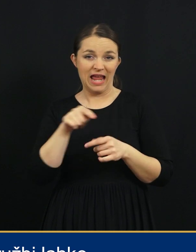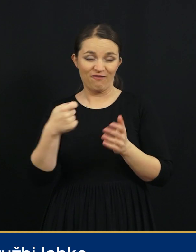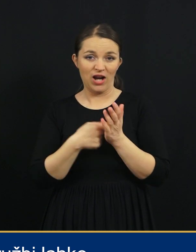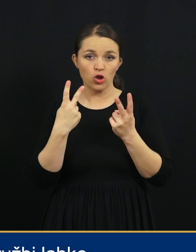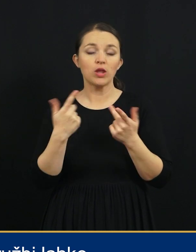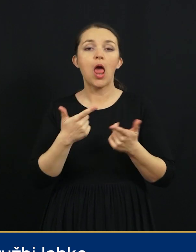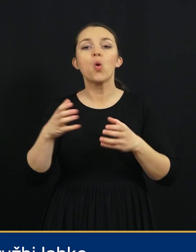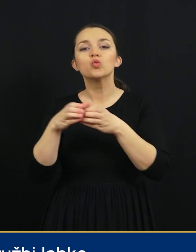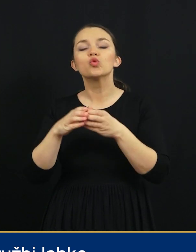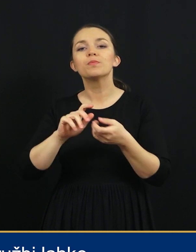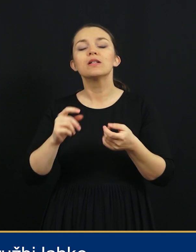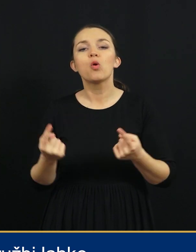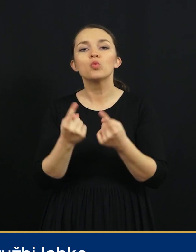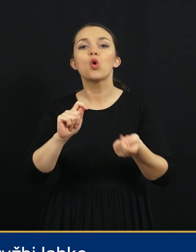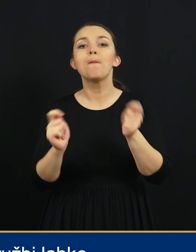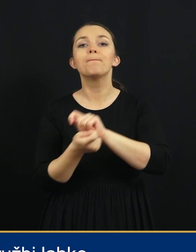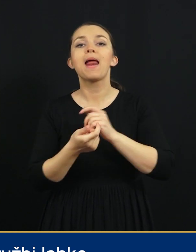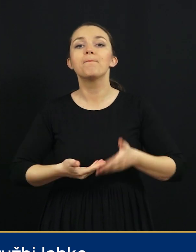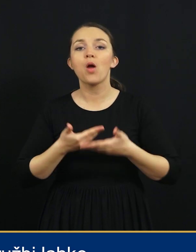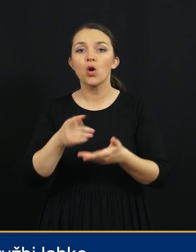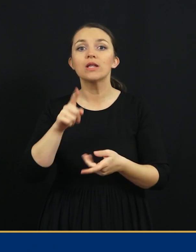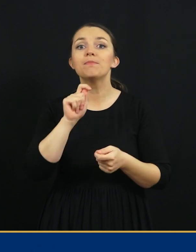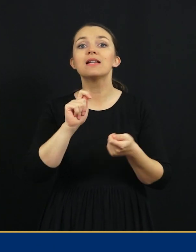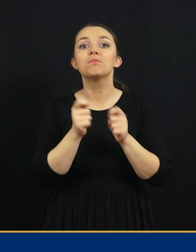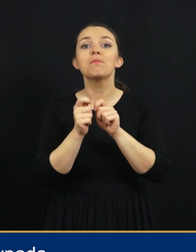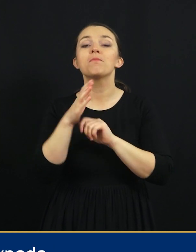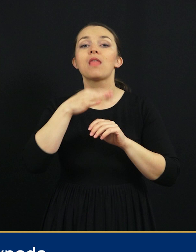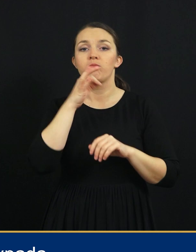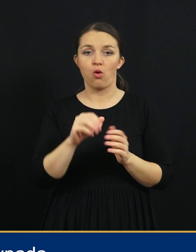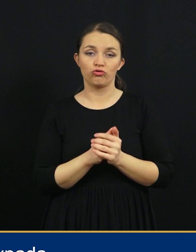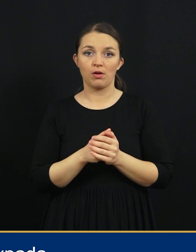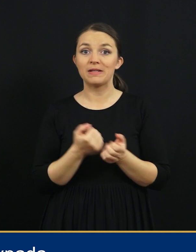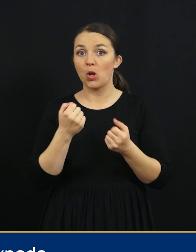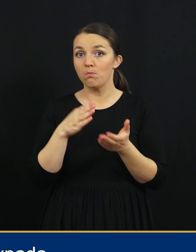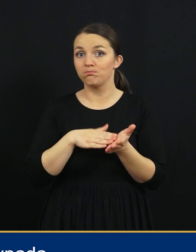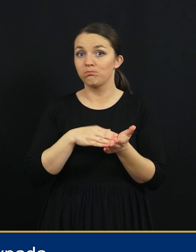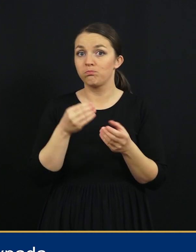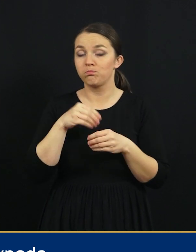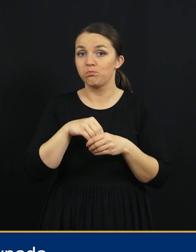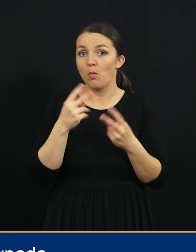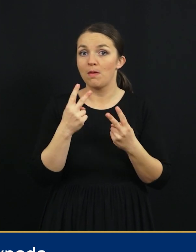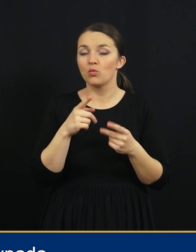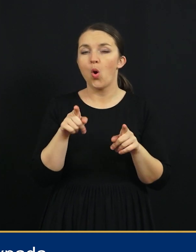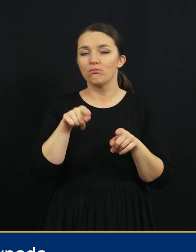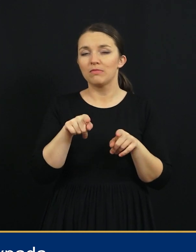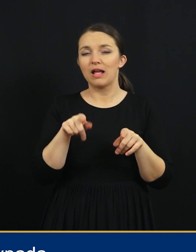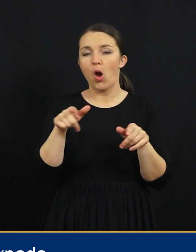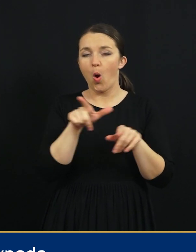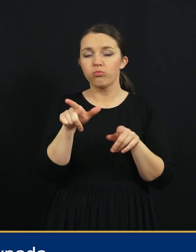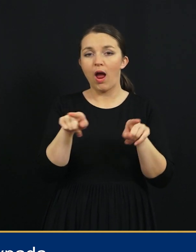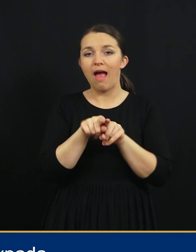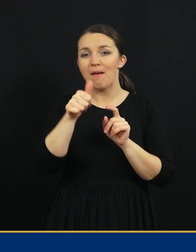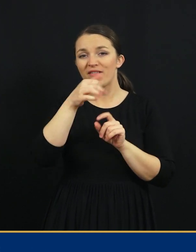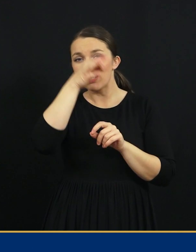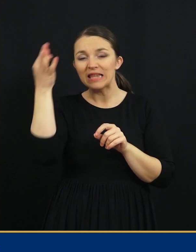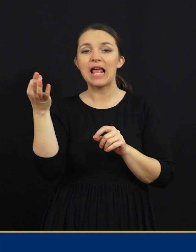spodbudijo preporod in spremembe na bolje. Pomenljivo je, da oboje sovpada na tako imenovani prvi